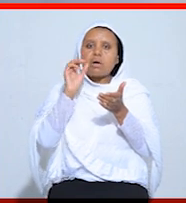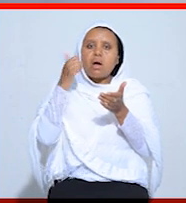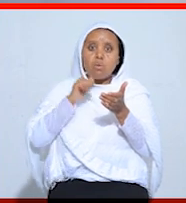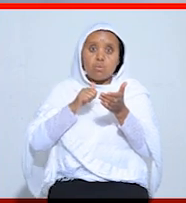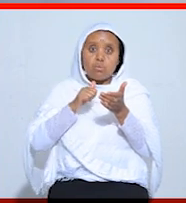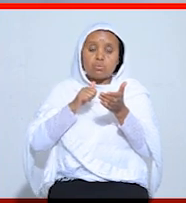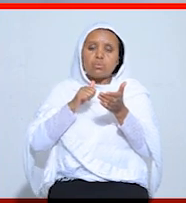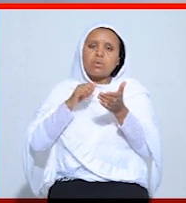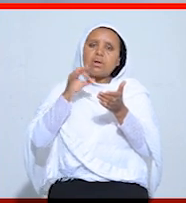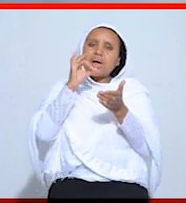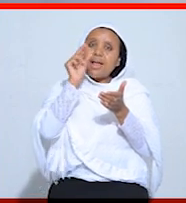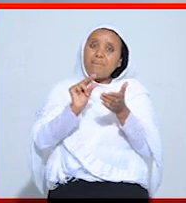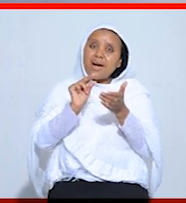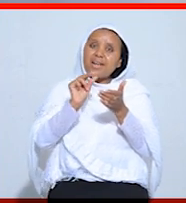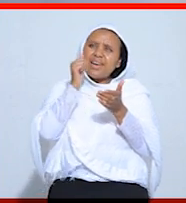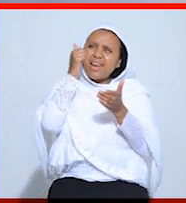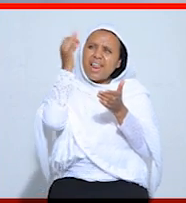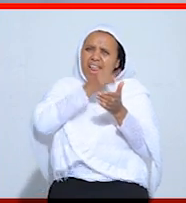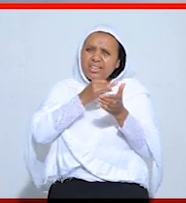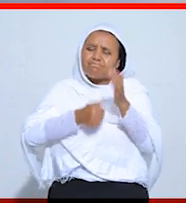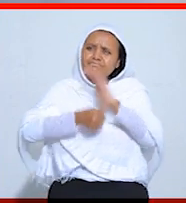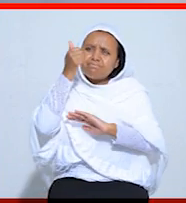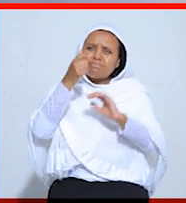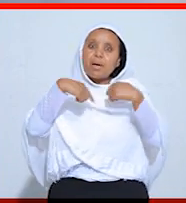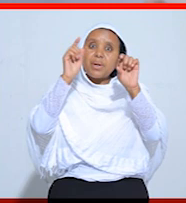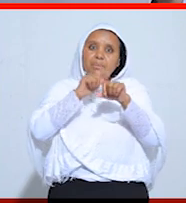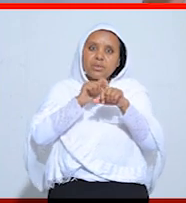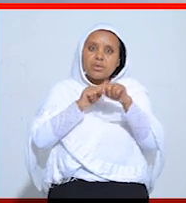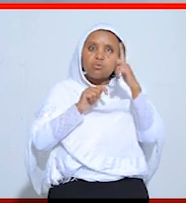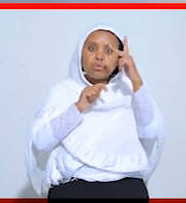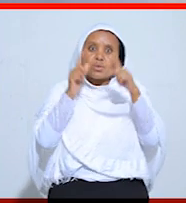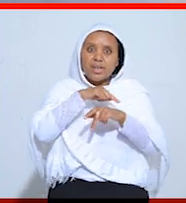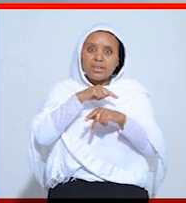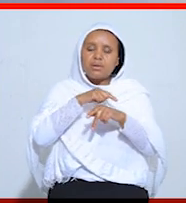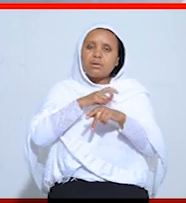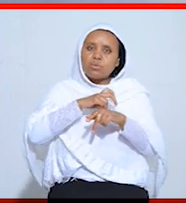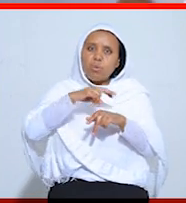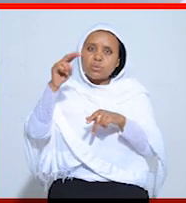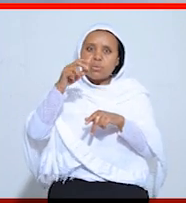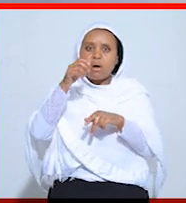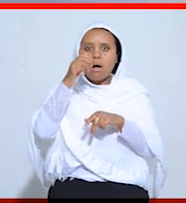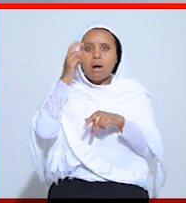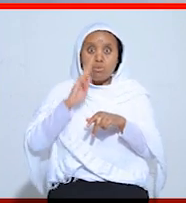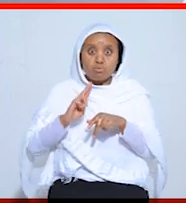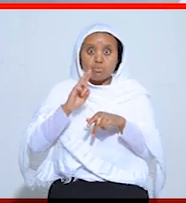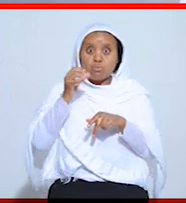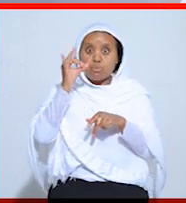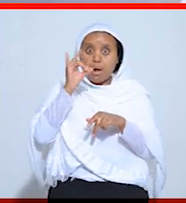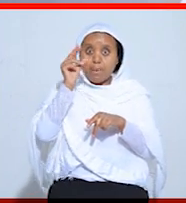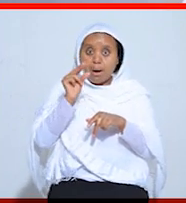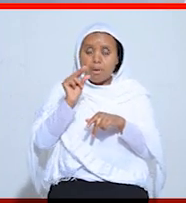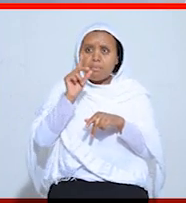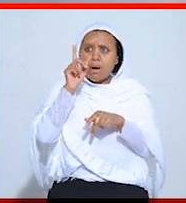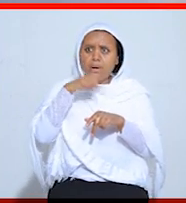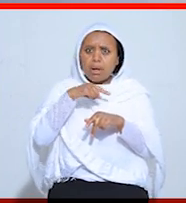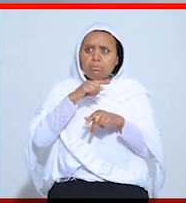ከላባ ሌሊት ጠፍቶ ኮብልሎ በሚሄድበት ጊዜ 3 ቀን የተጓዘውን አጎቱ ላባ በአንድ ቀን ገስግሶ